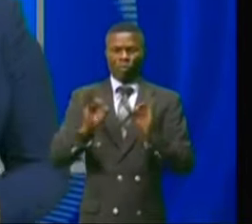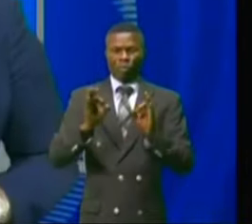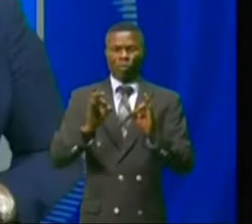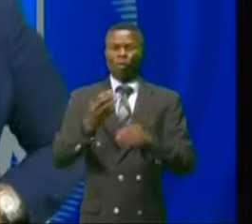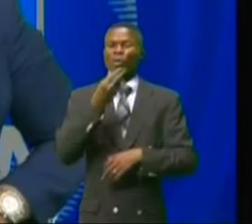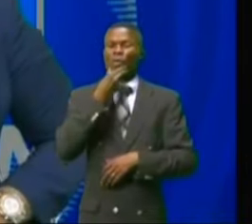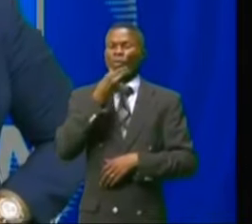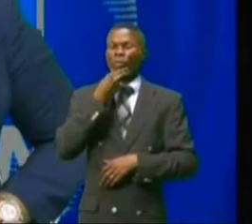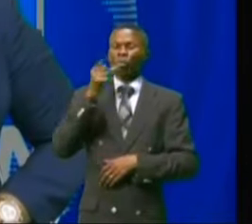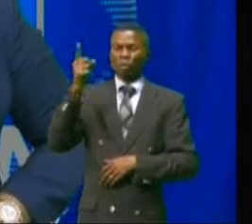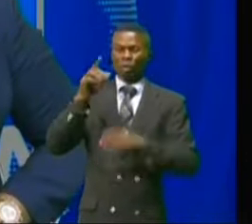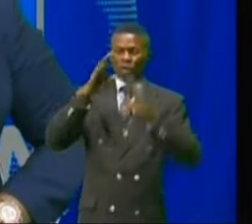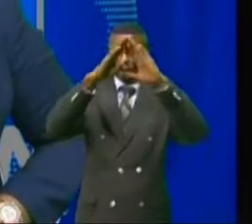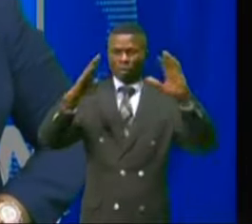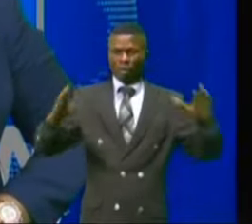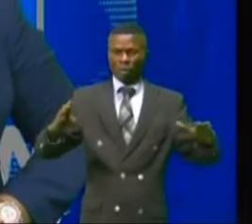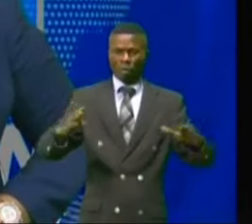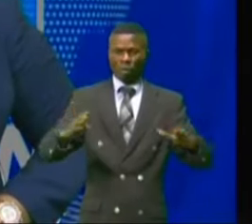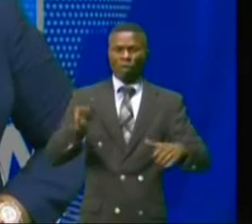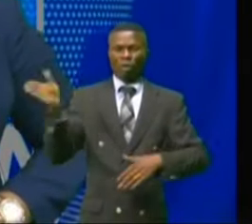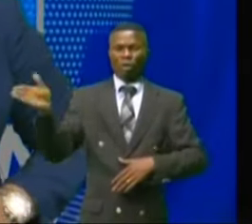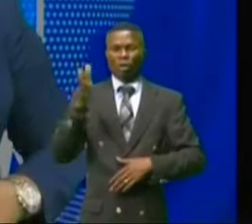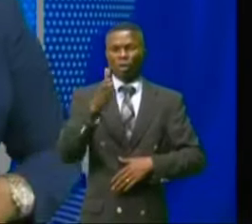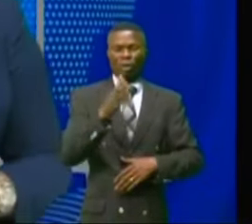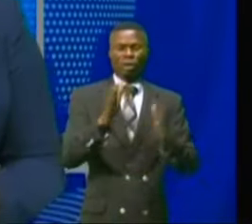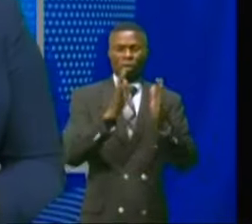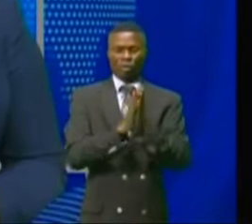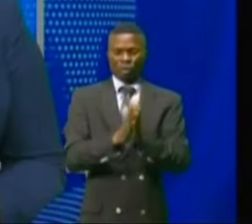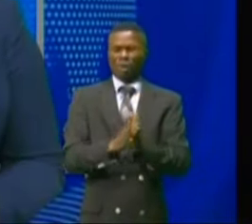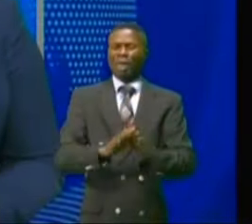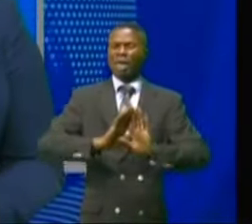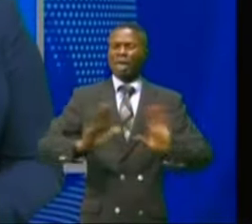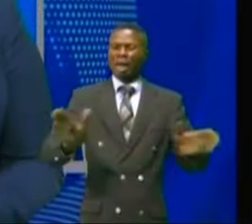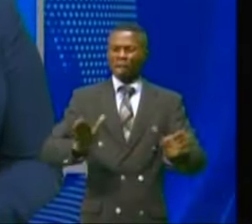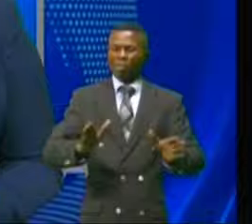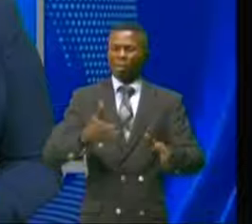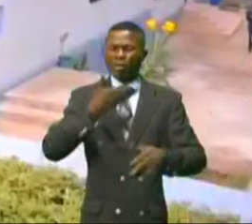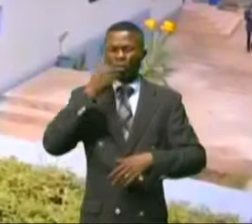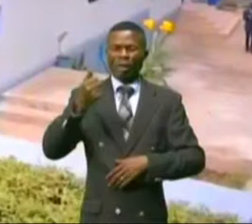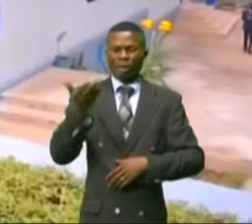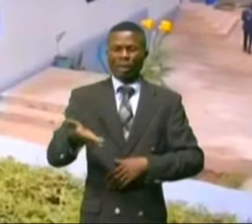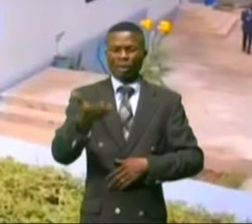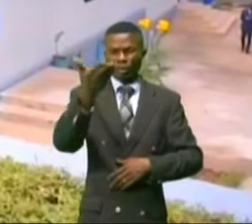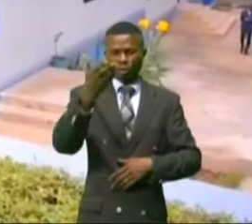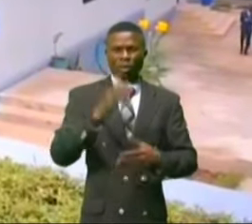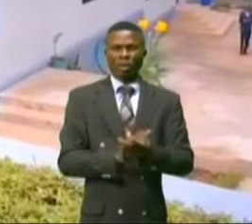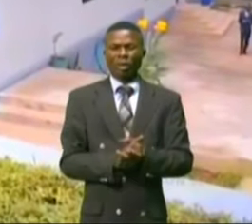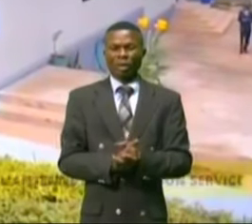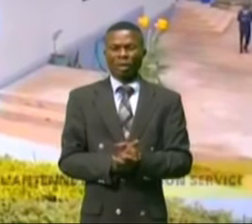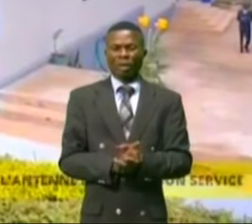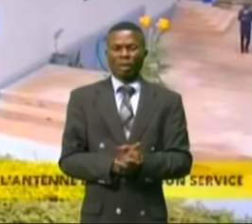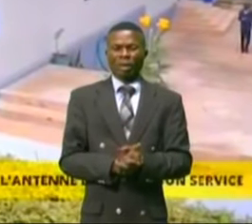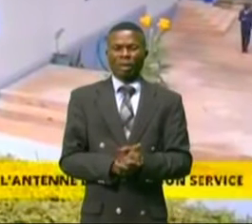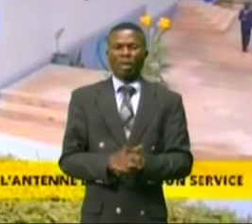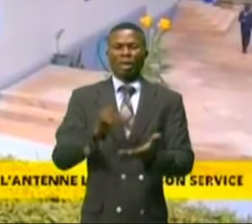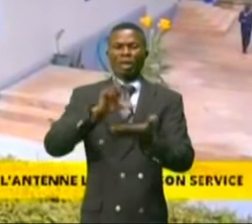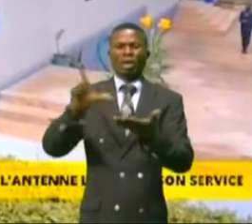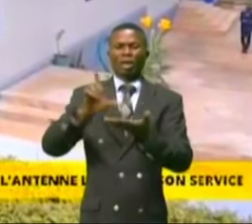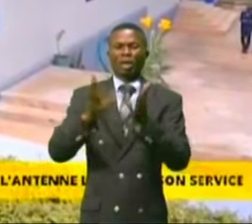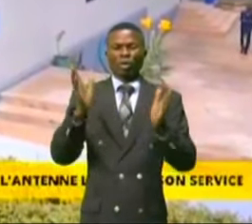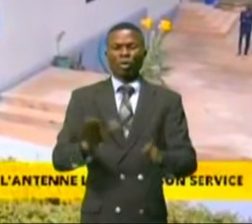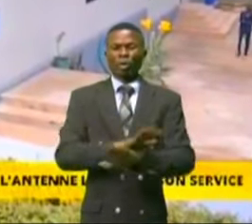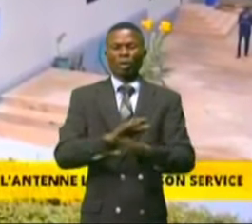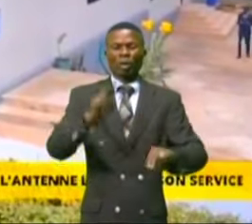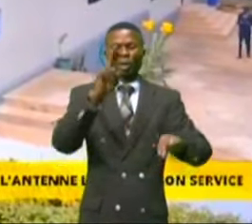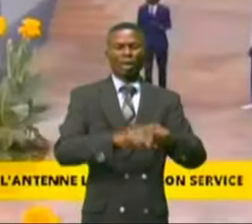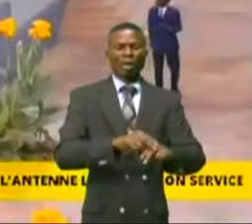Mbujimayi, à un bâtiment de 10 locaux bien équipés. Regardez. Il ne va plus être locataire ni logé